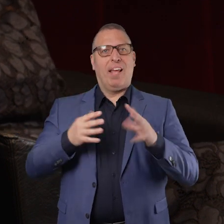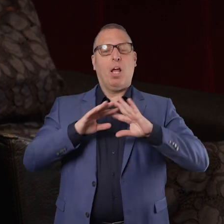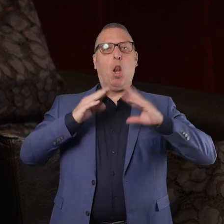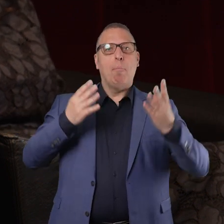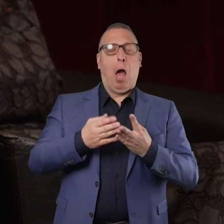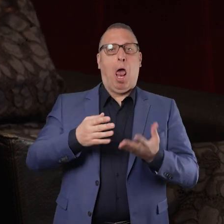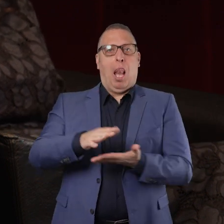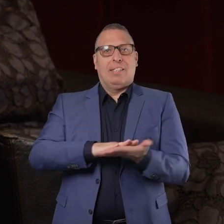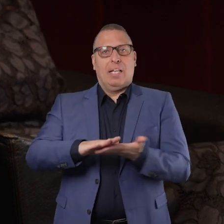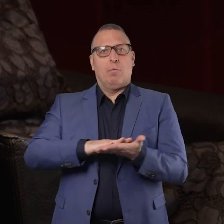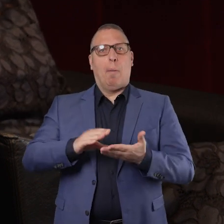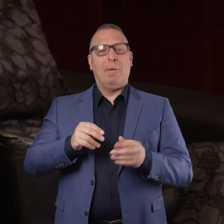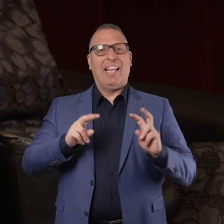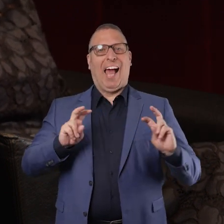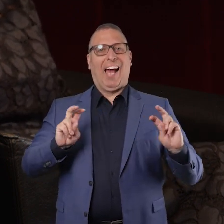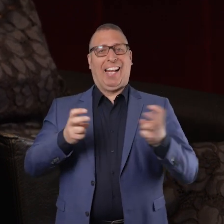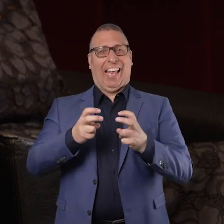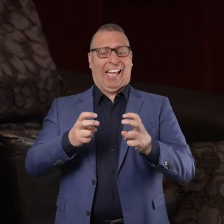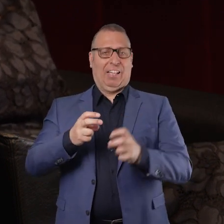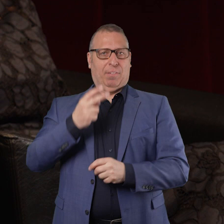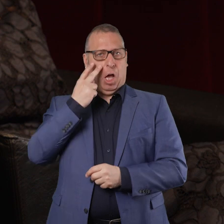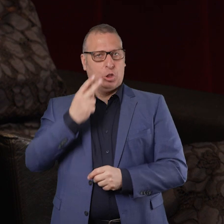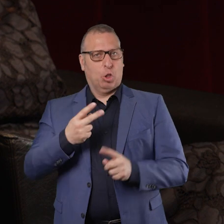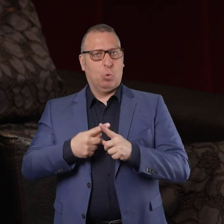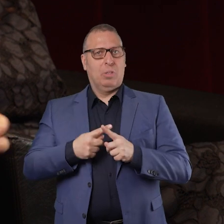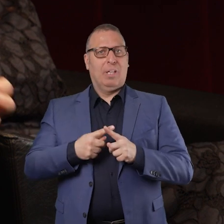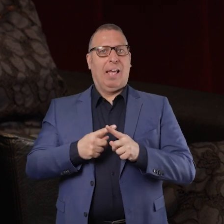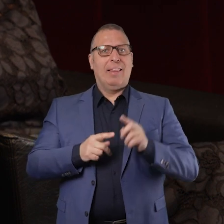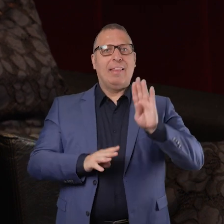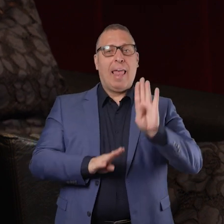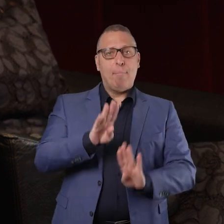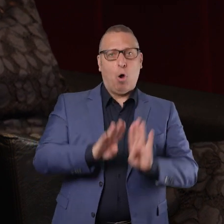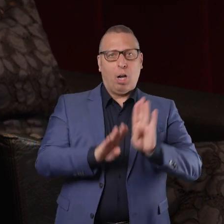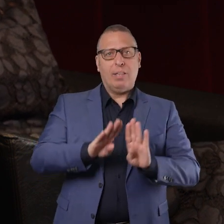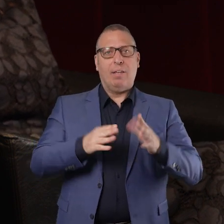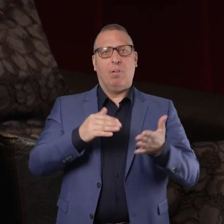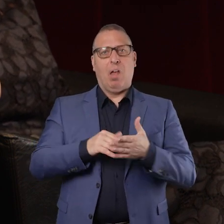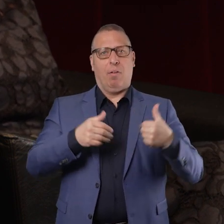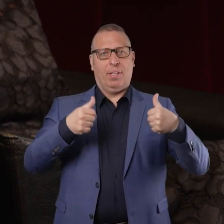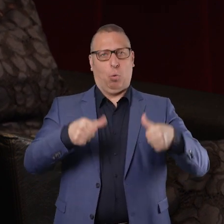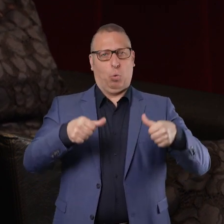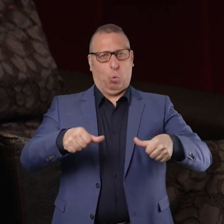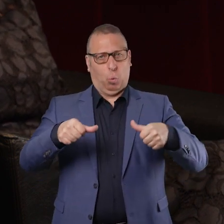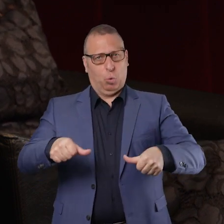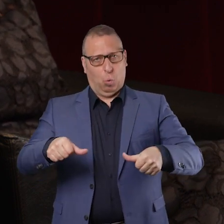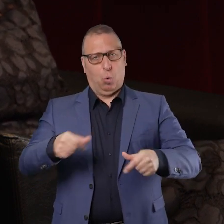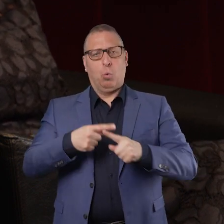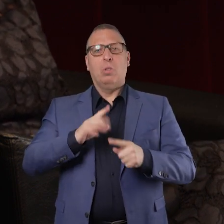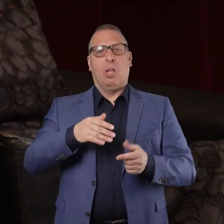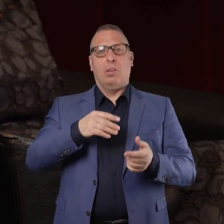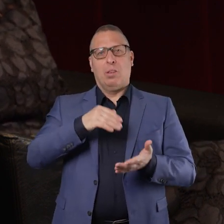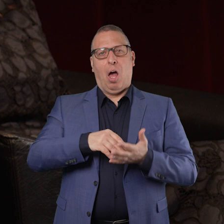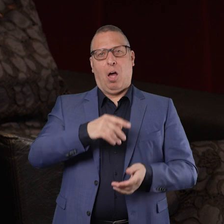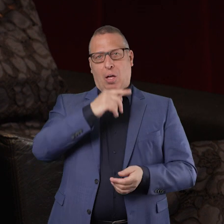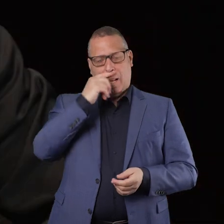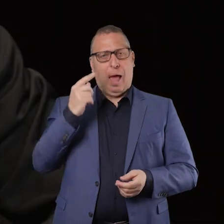die globale Situation anschaut mit dem Krieg und den Demokratien, die unter Druck sind, dann